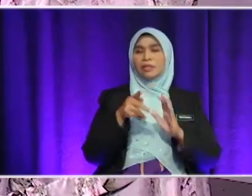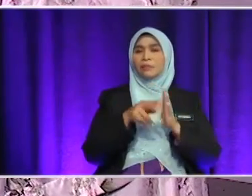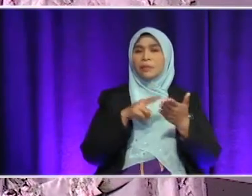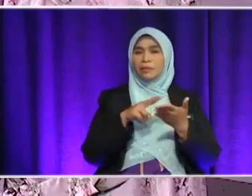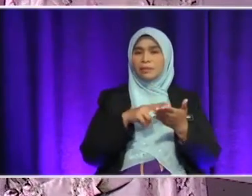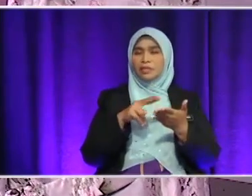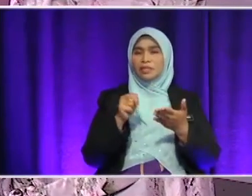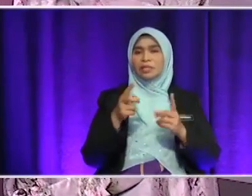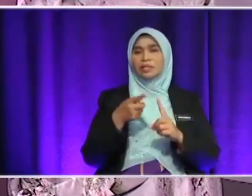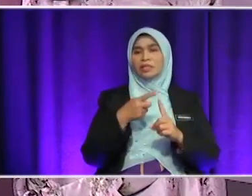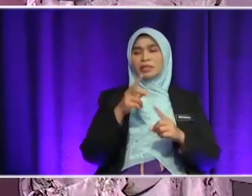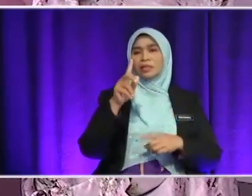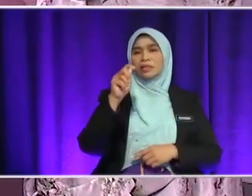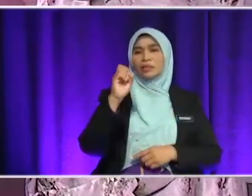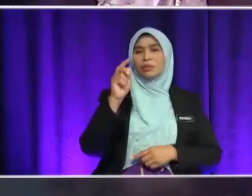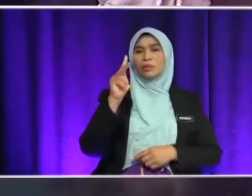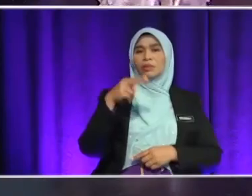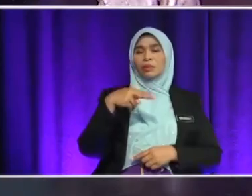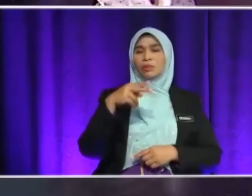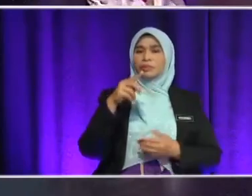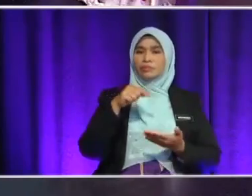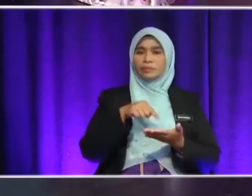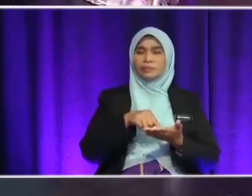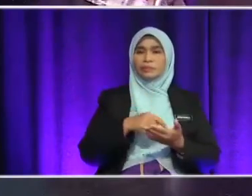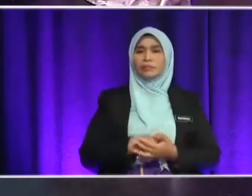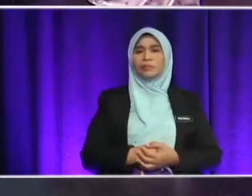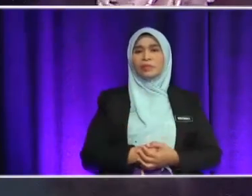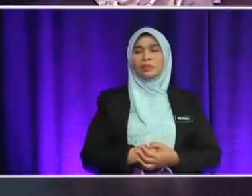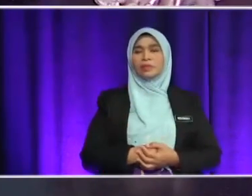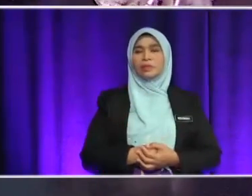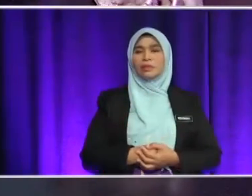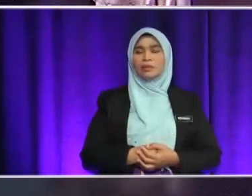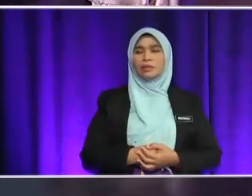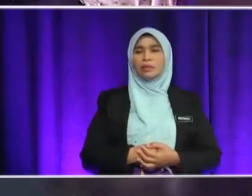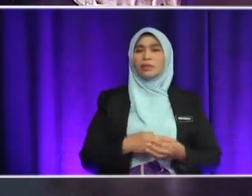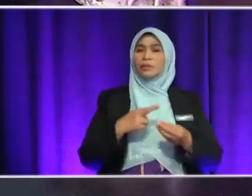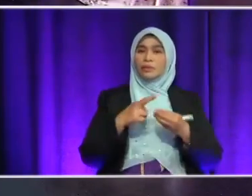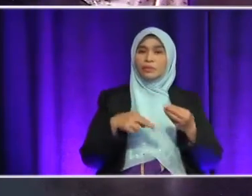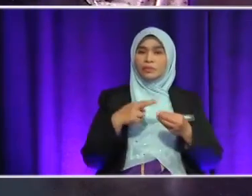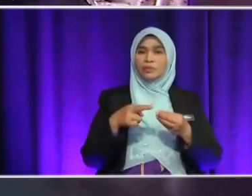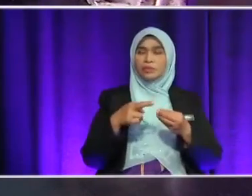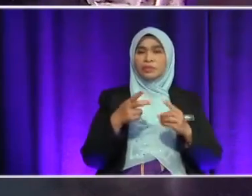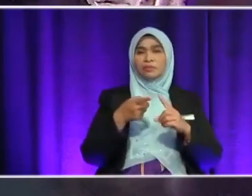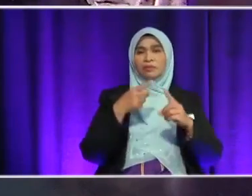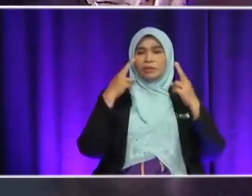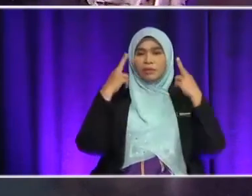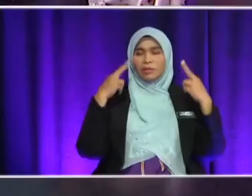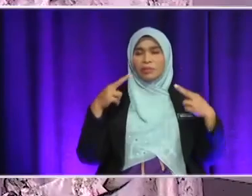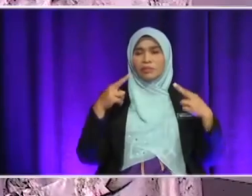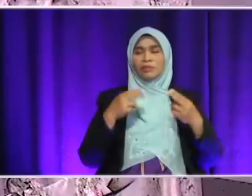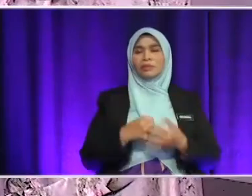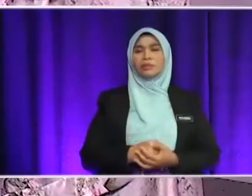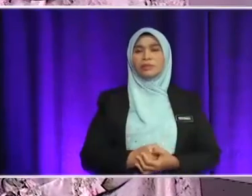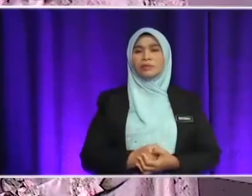kita berkaitan dengan tokoh-tokoh kita Pada hari ini ada rumusan yang enggak boleh Ustazah tinggalkan kepada murid-muri kita di rumah dan juga murid-murid kita di studio Oke